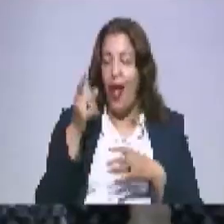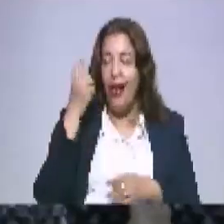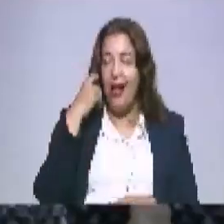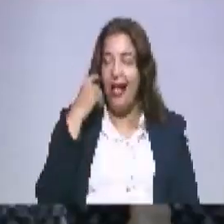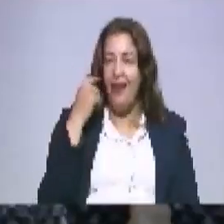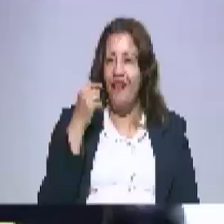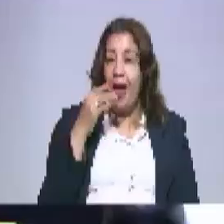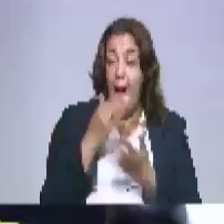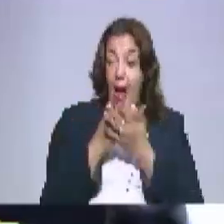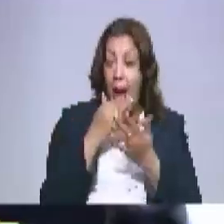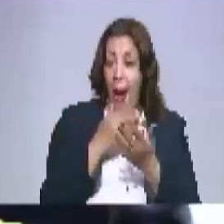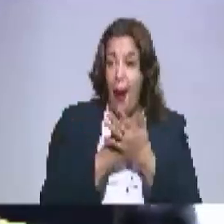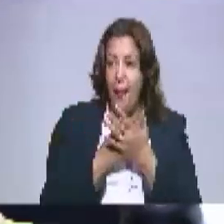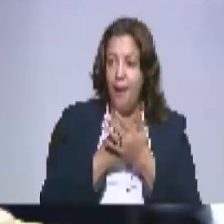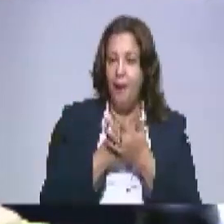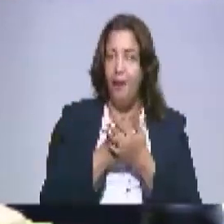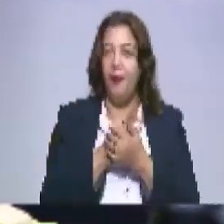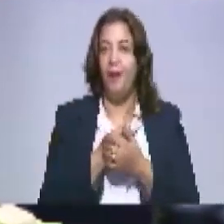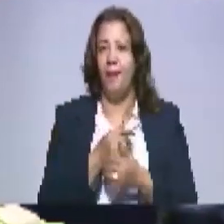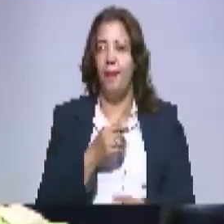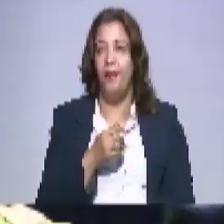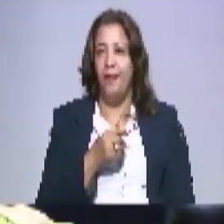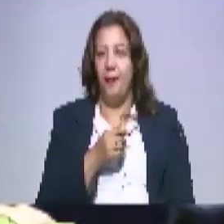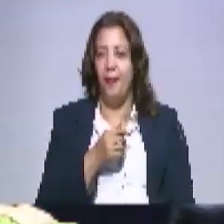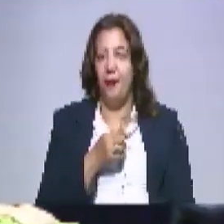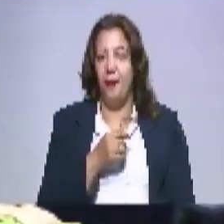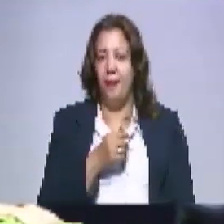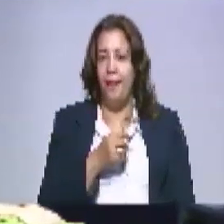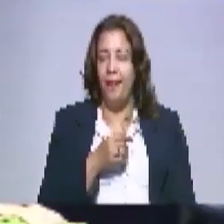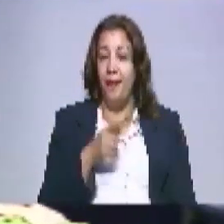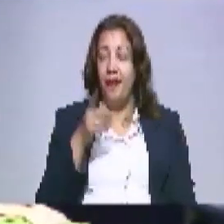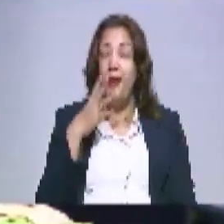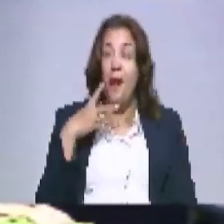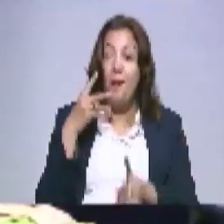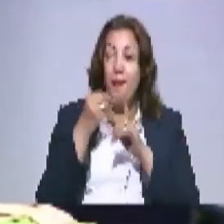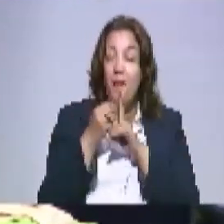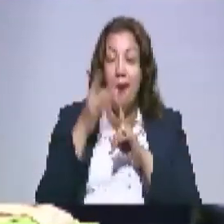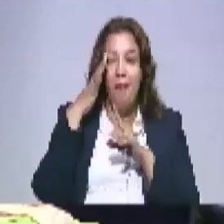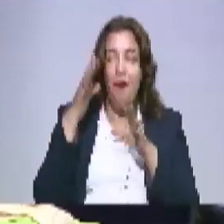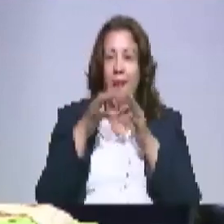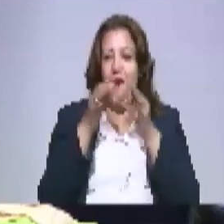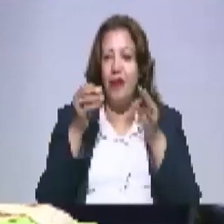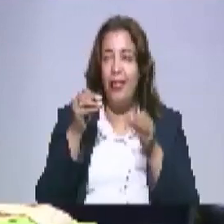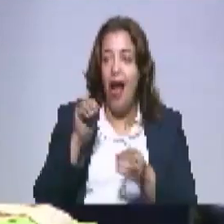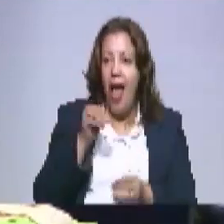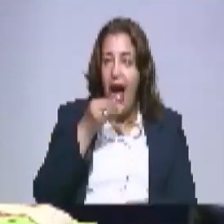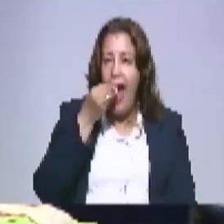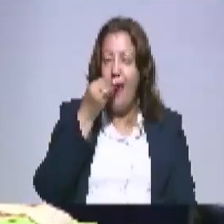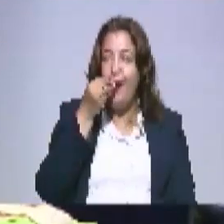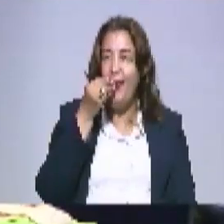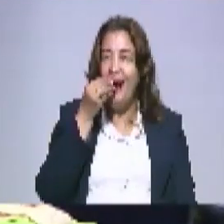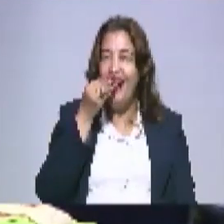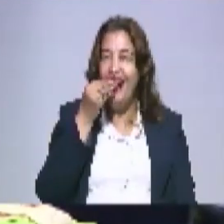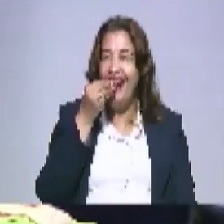بس جدا. ايه قبل بقيه الحلقه معلش يا جماعه عفوا يعني، انا بحب المسقعه دي جدا بقى بشكل مش طبيعي.